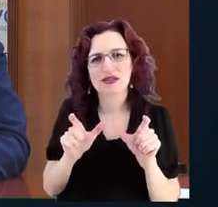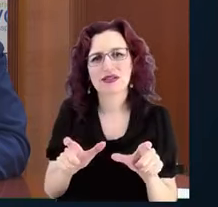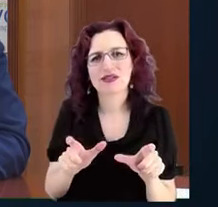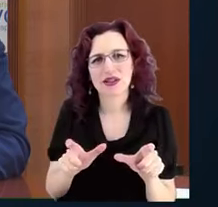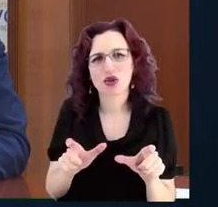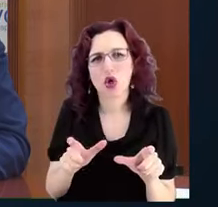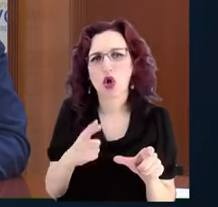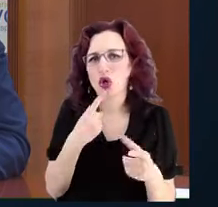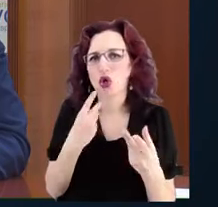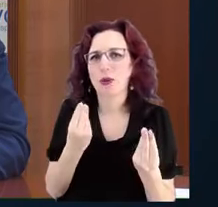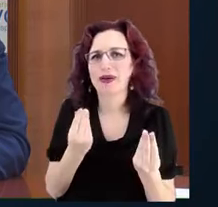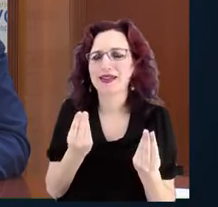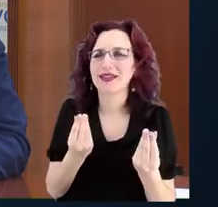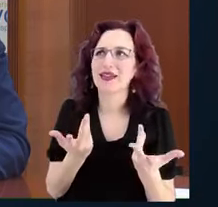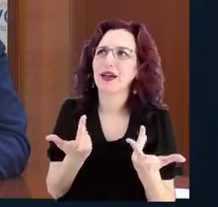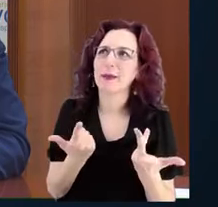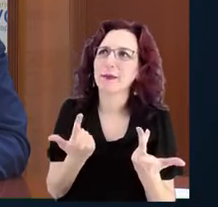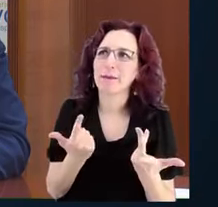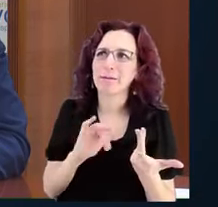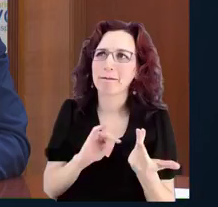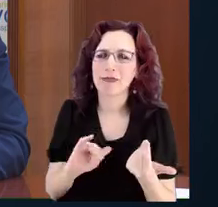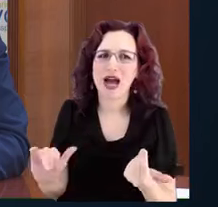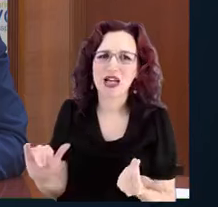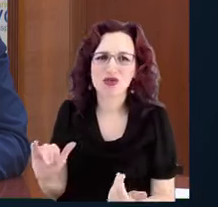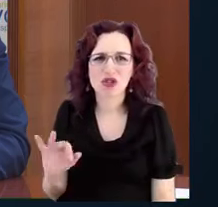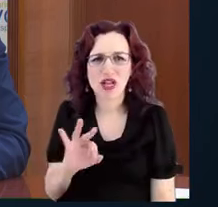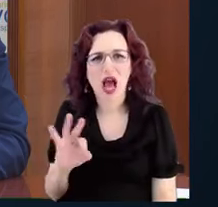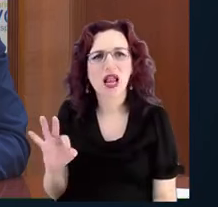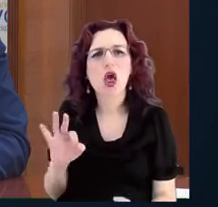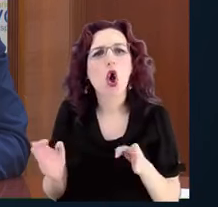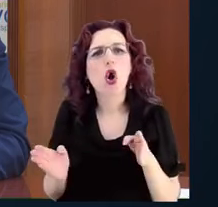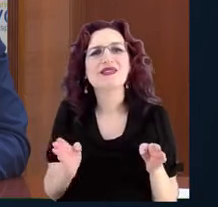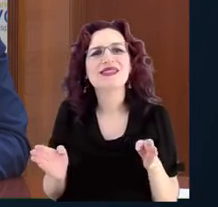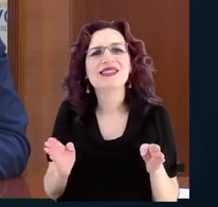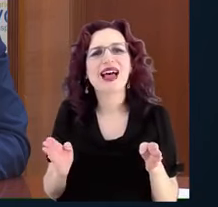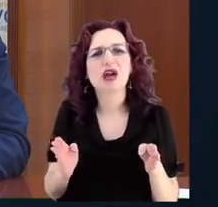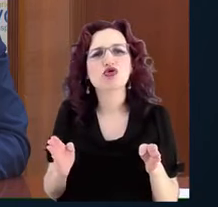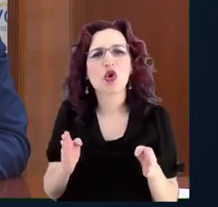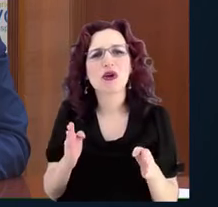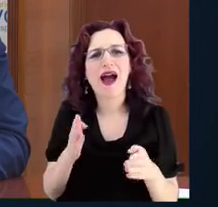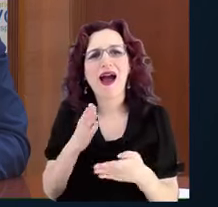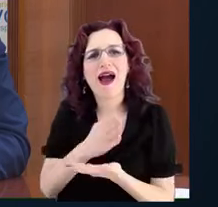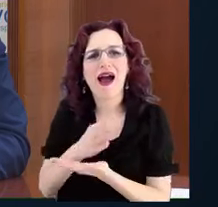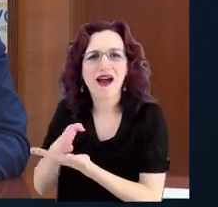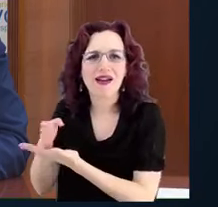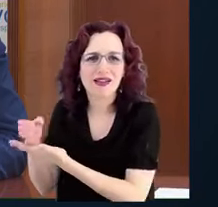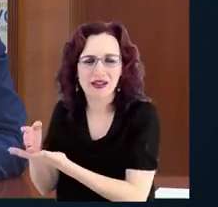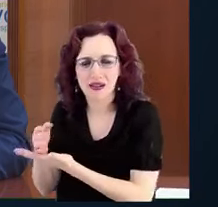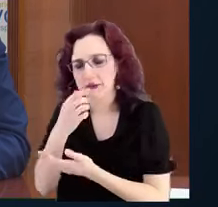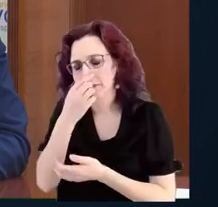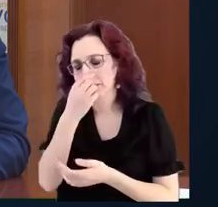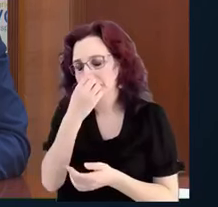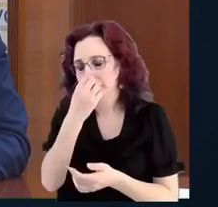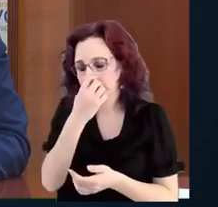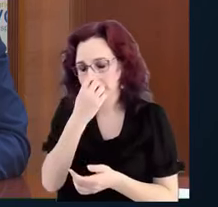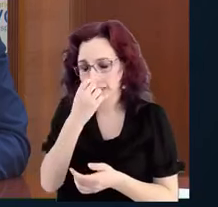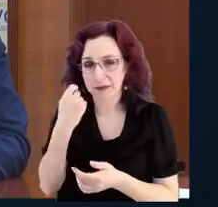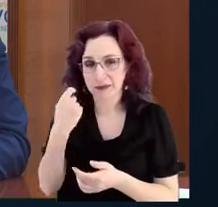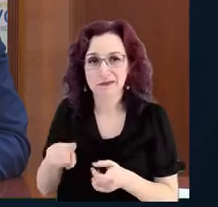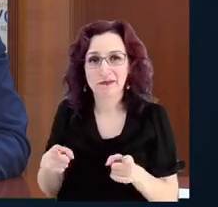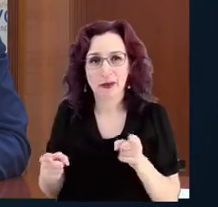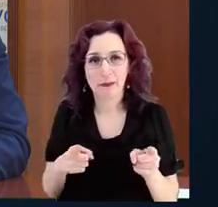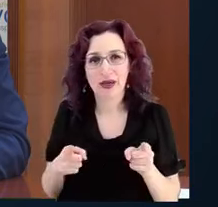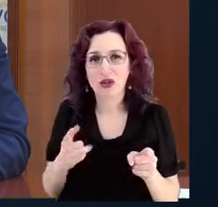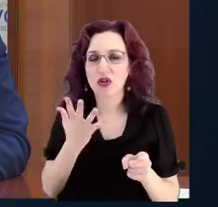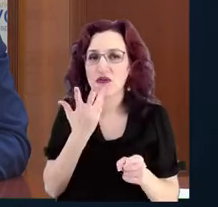non tanto marginale quanto esclusivamente stagionale e per cui in questo momento si sta cercando come dire collocazione più stabile